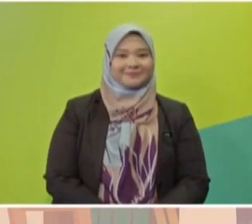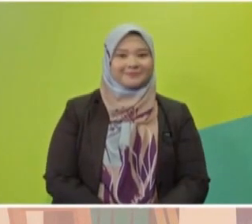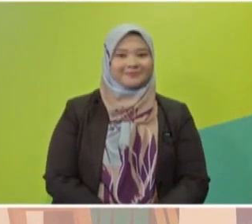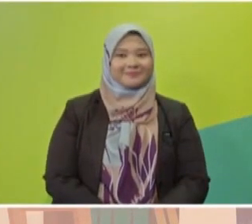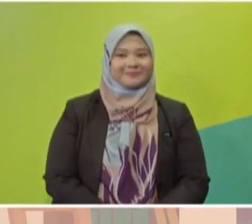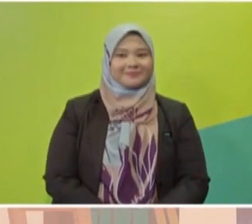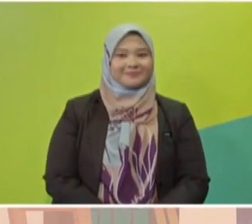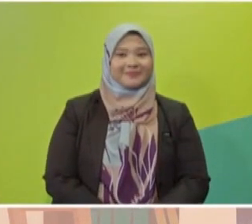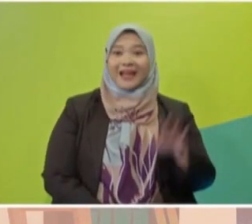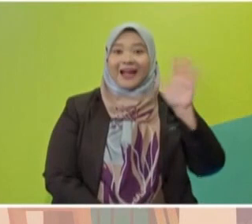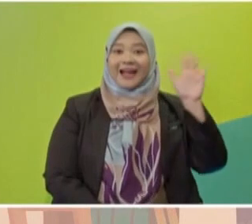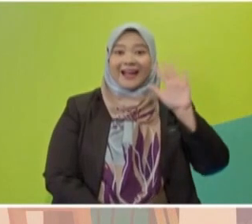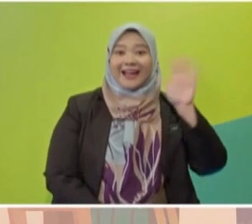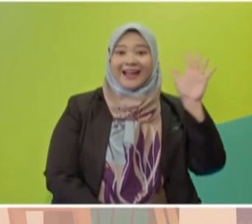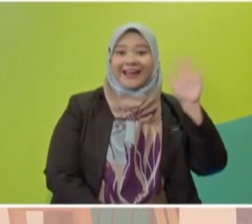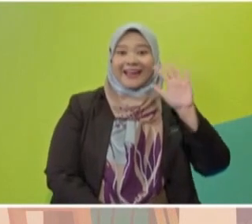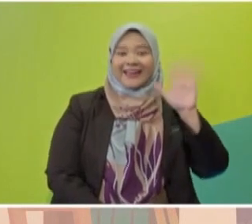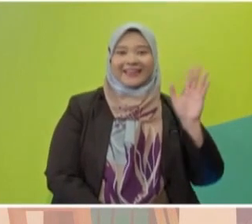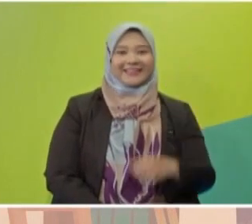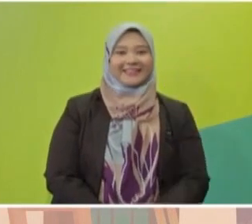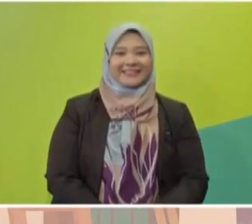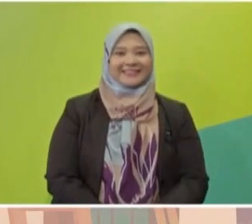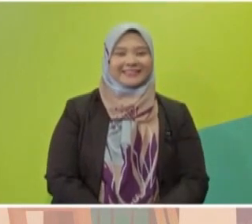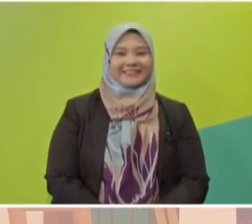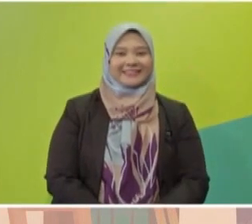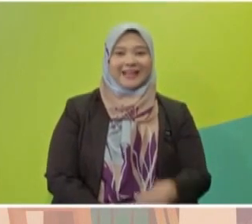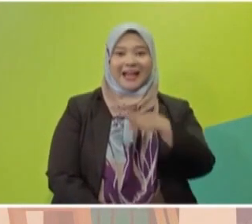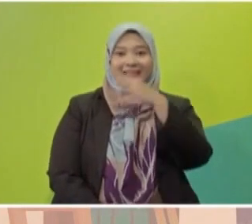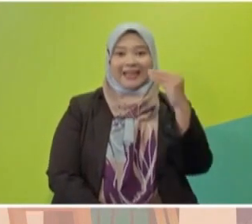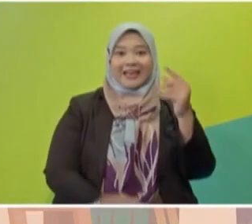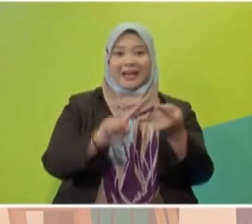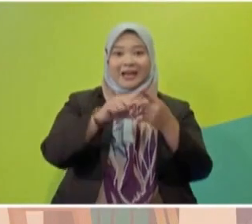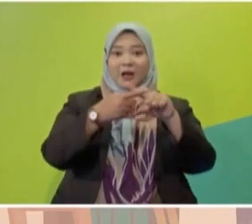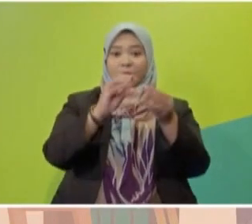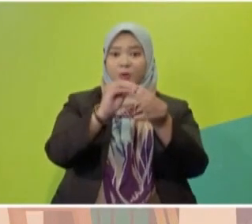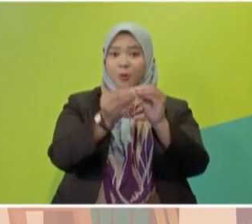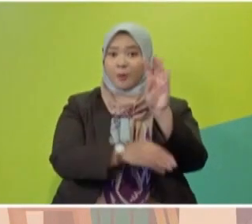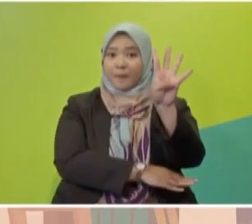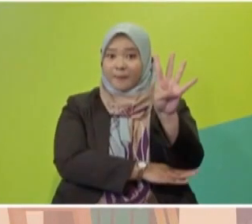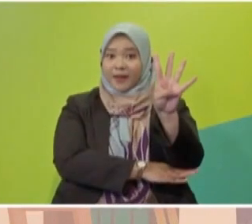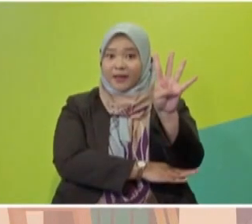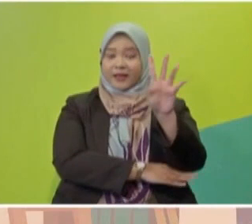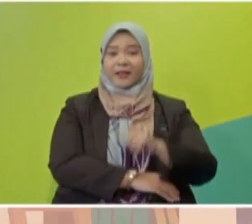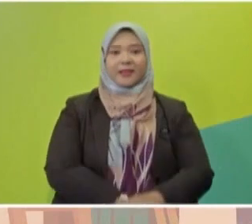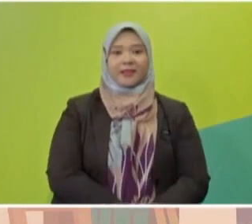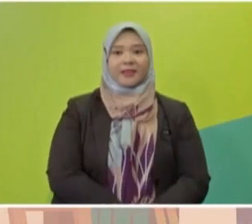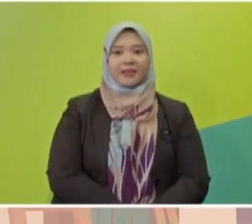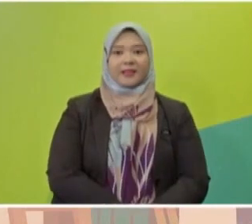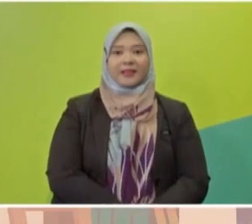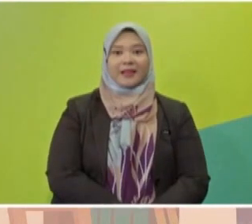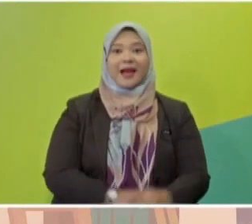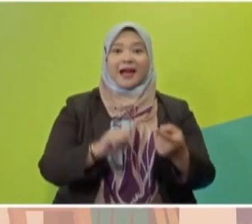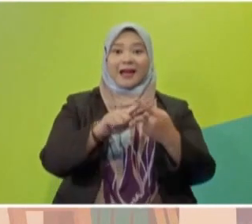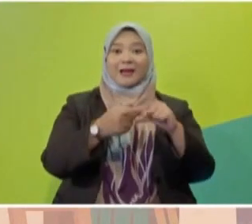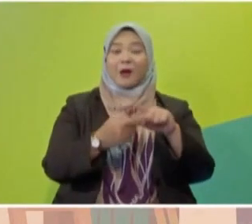Hai. Hai, selamat berkenalan. Selamat berkenalan. Hai, Rizki. Dan yang keempat, cikgu tampilkan Husna Erina